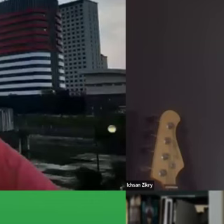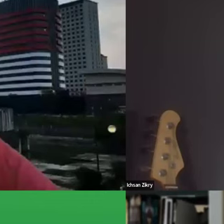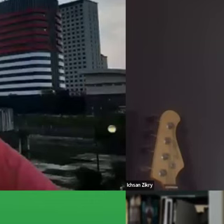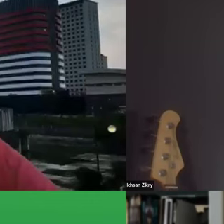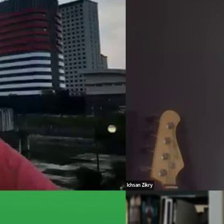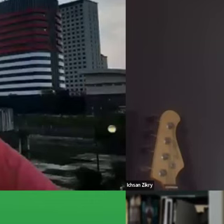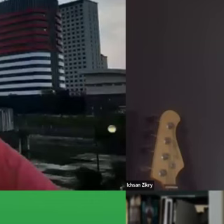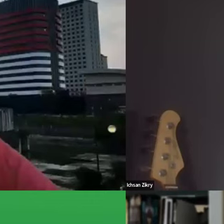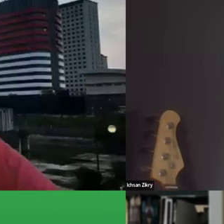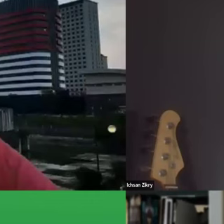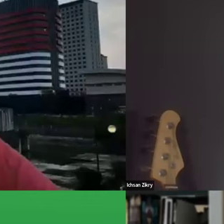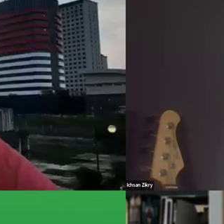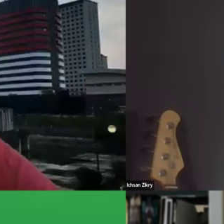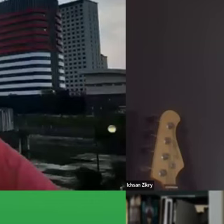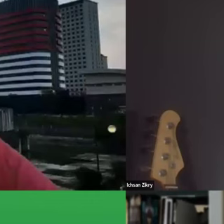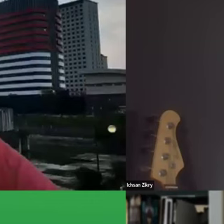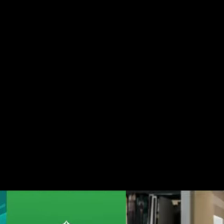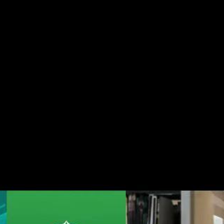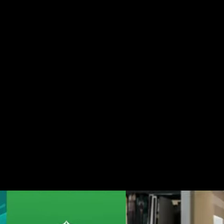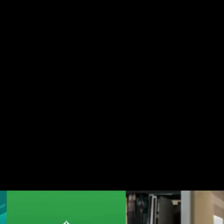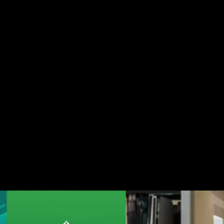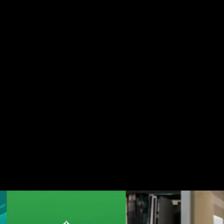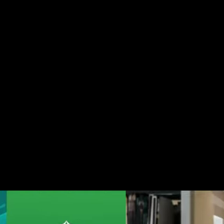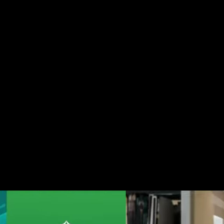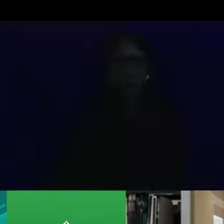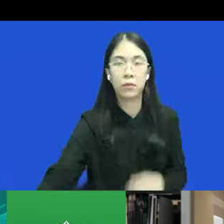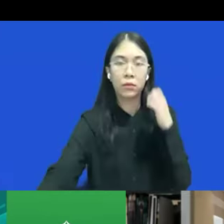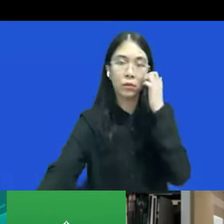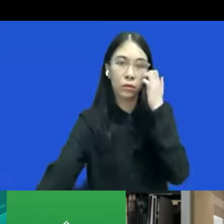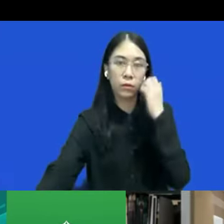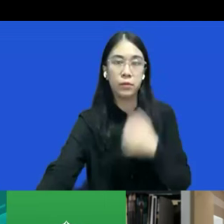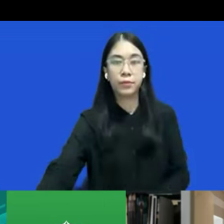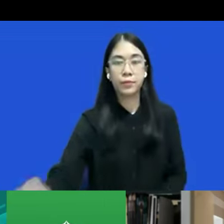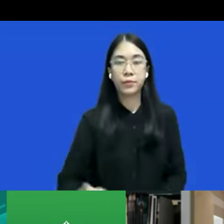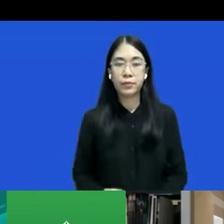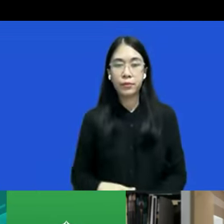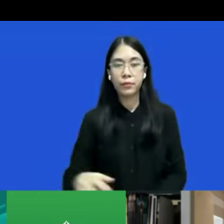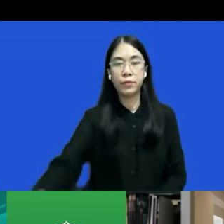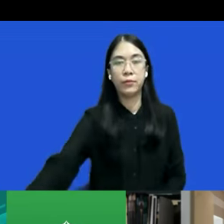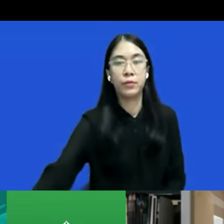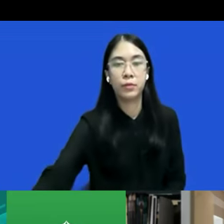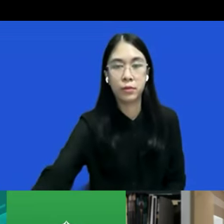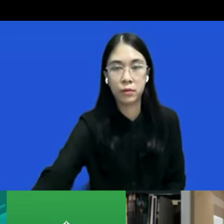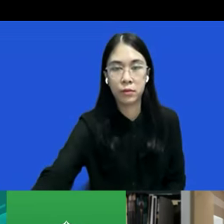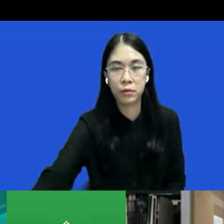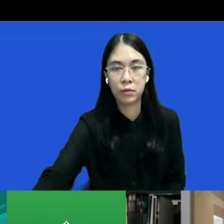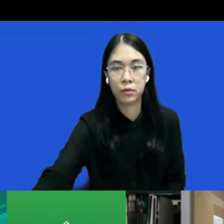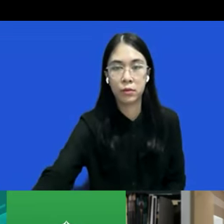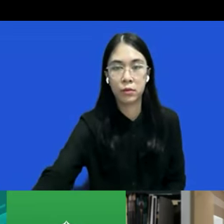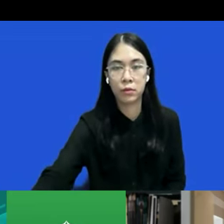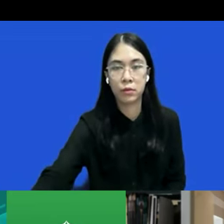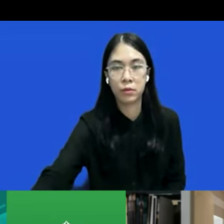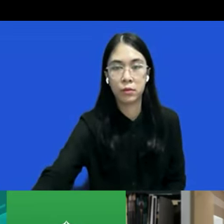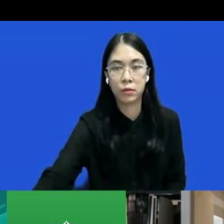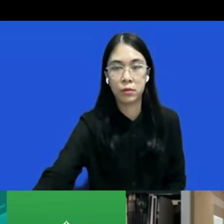Selamat pagi, rekan-rekan. Selamat datang pada seri diskusi yang diselenggarakan oleh Institute for Criminal